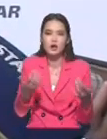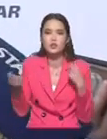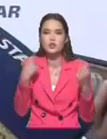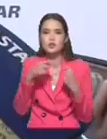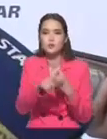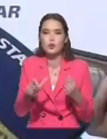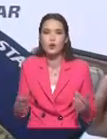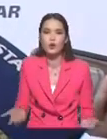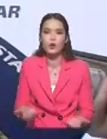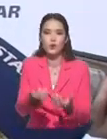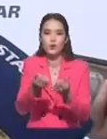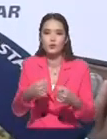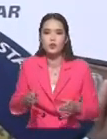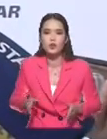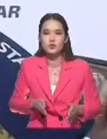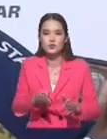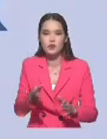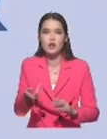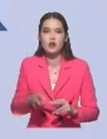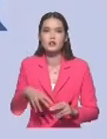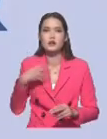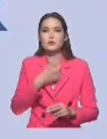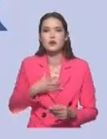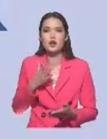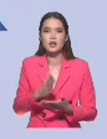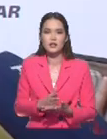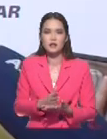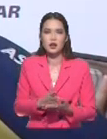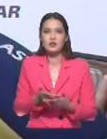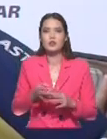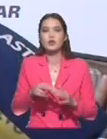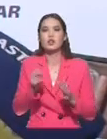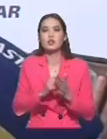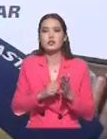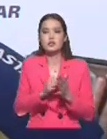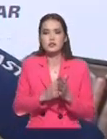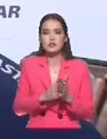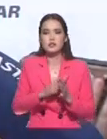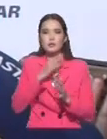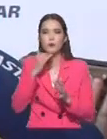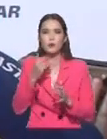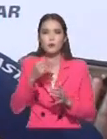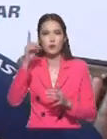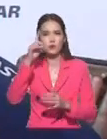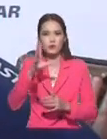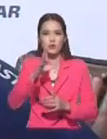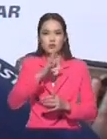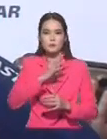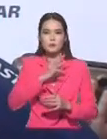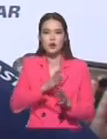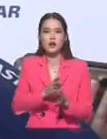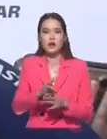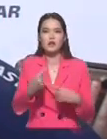қолдауға соларды біз соған шақырған болатынбыз. Келесі жылы осы көшпендер ойынына шақырып, басқа